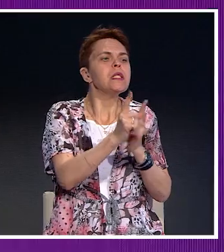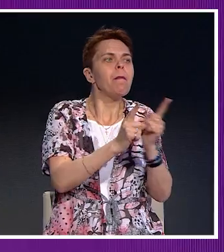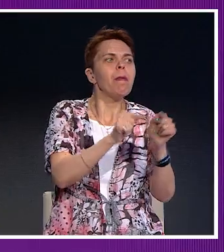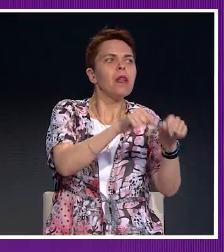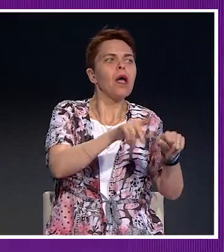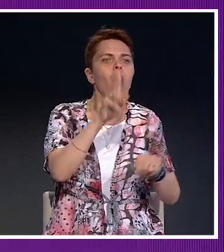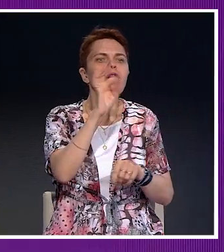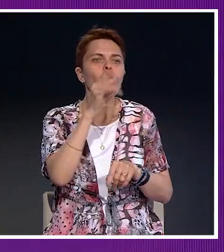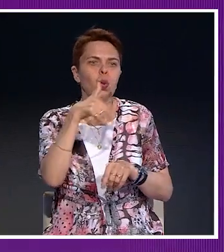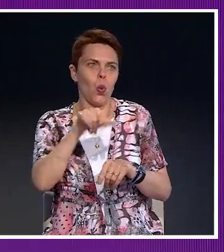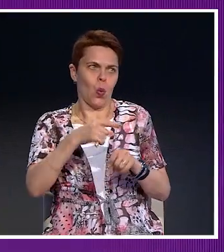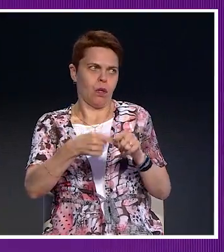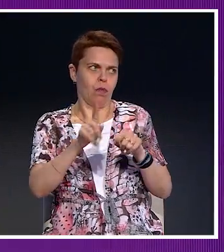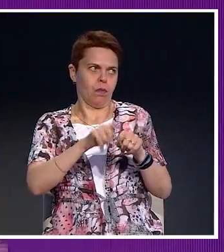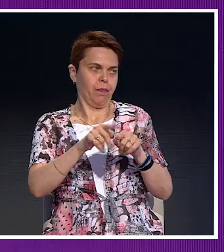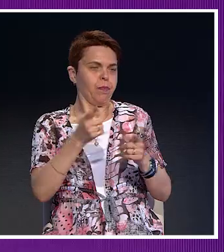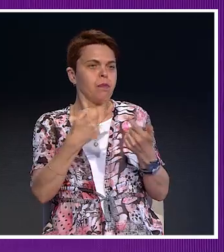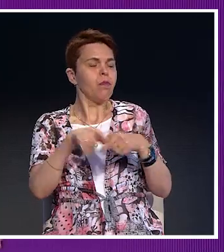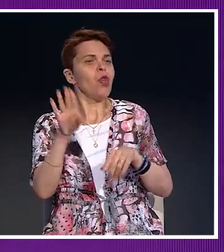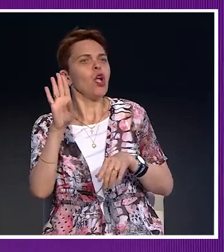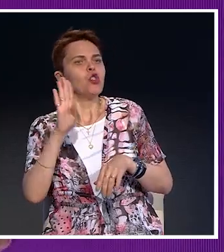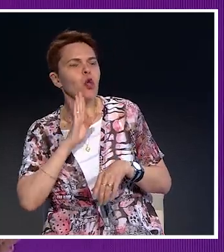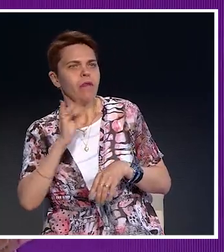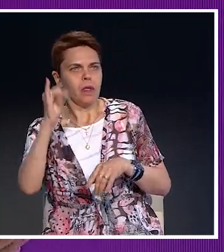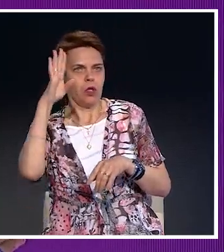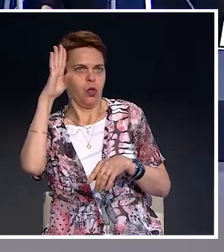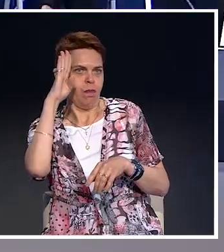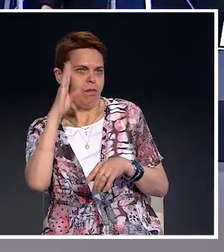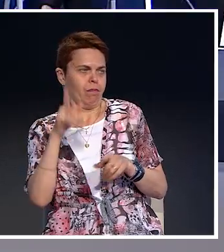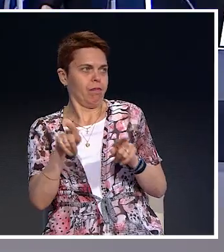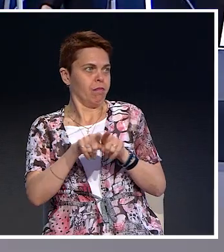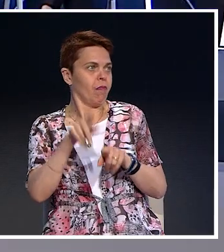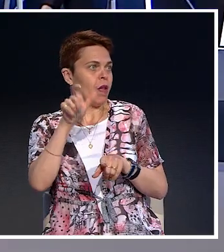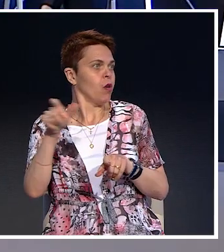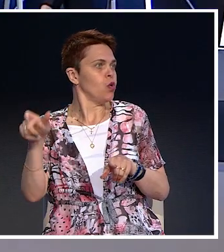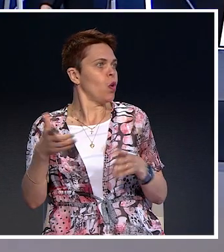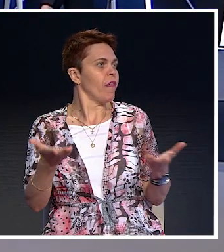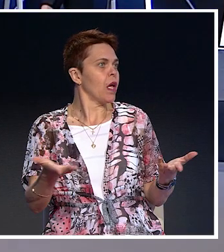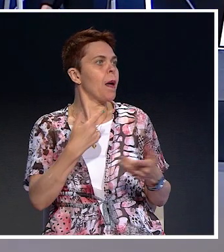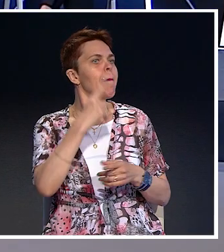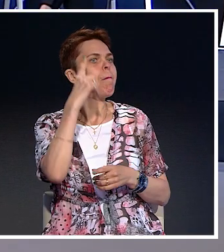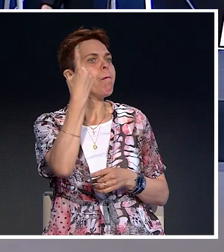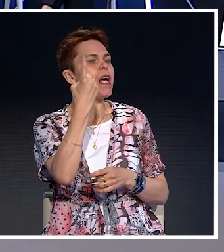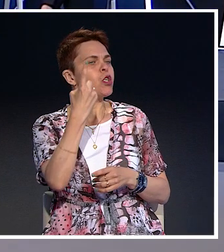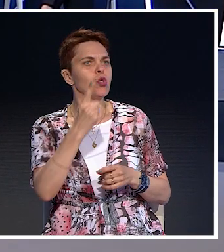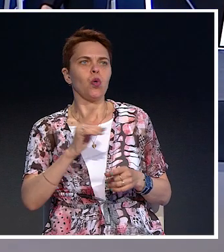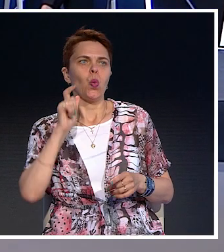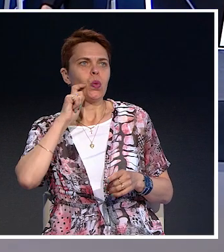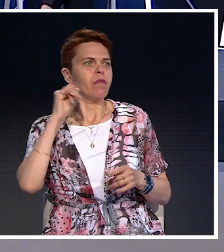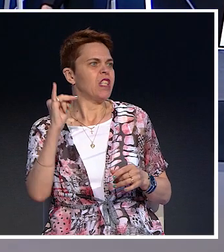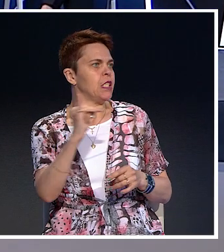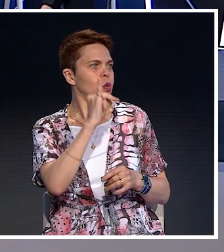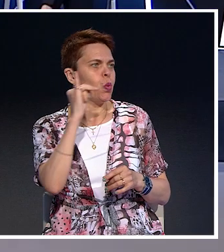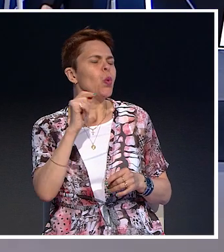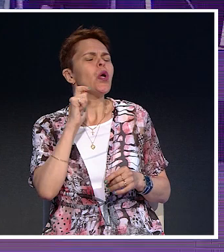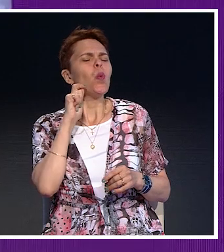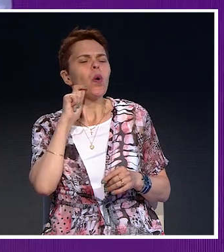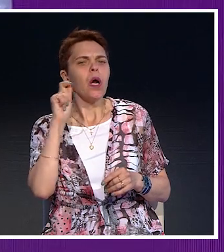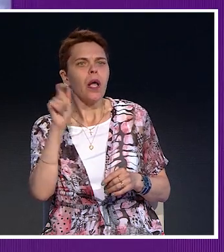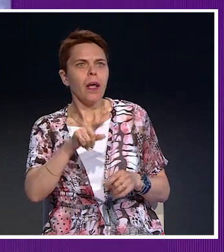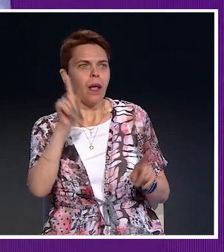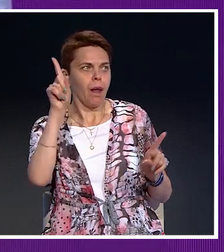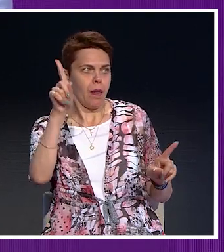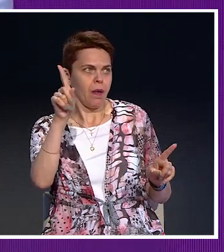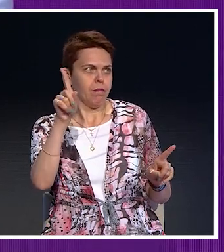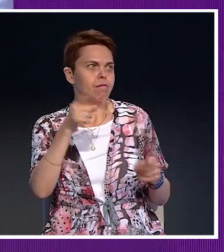стосуються цього квотного принципу представництва жінок і чоловіків? Перш за все, в вперше в історії України, вперше в історії